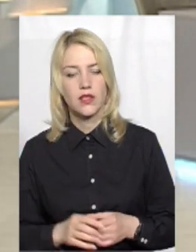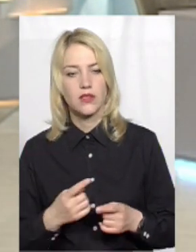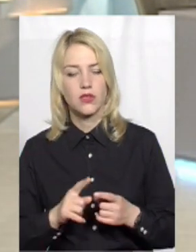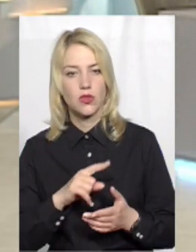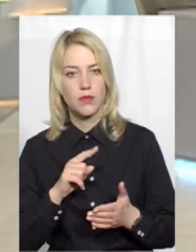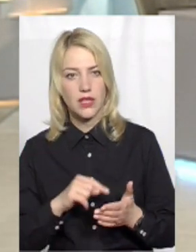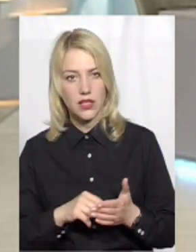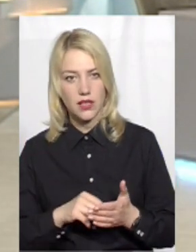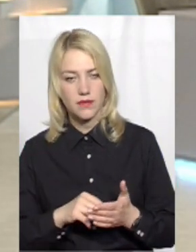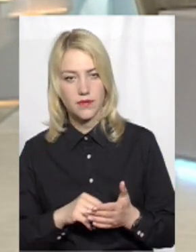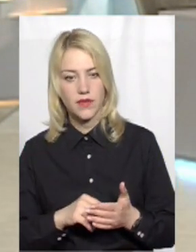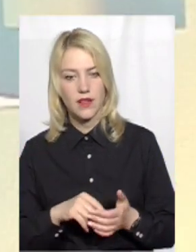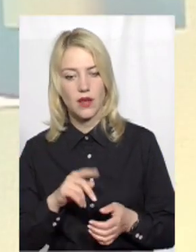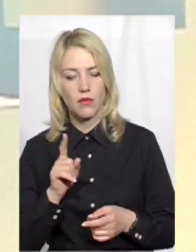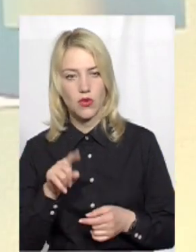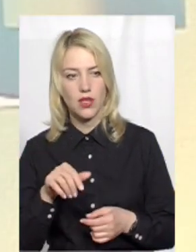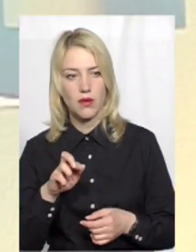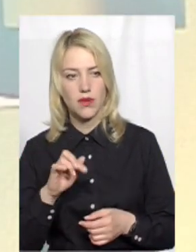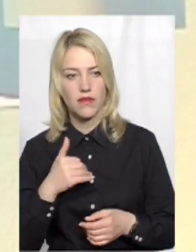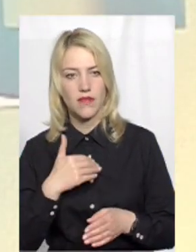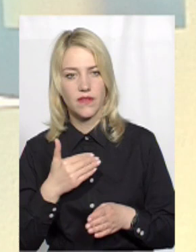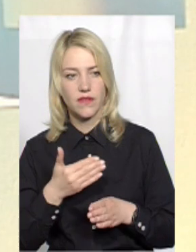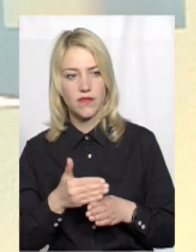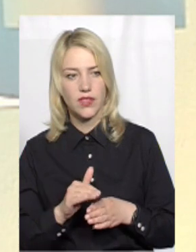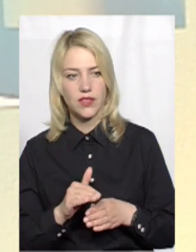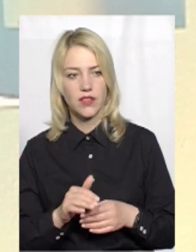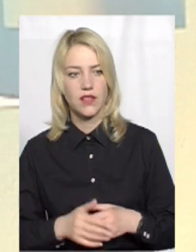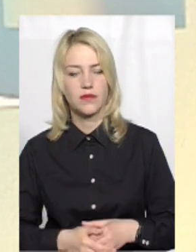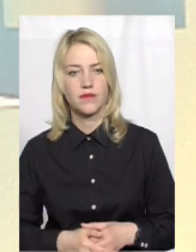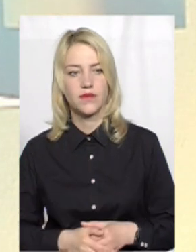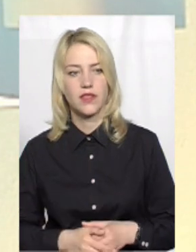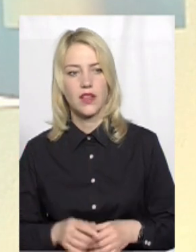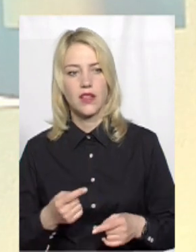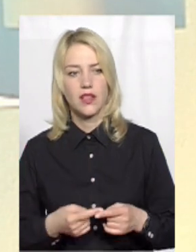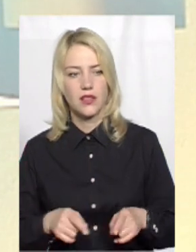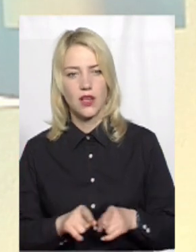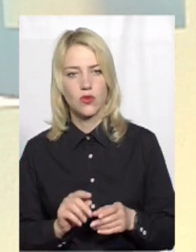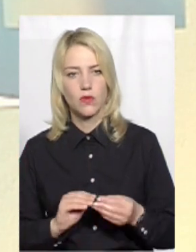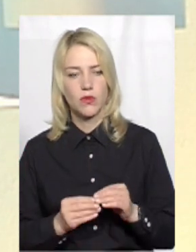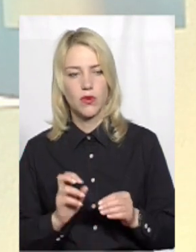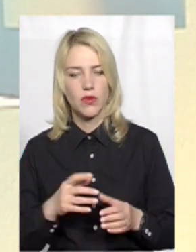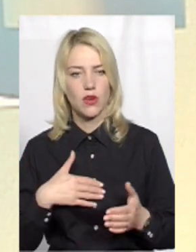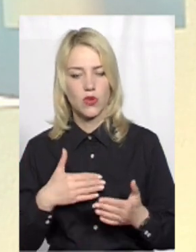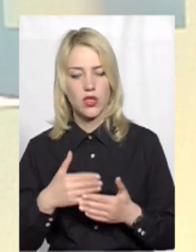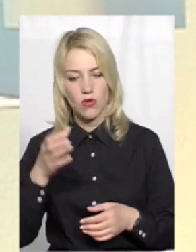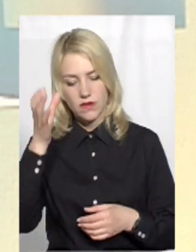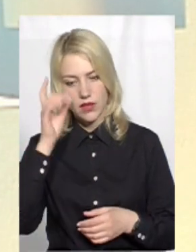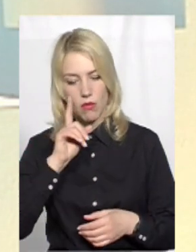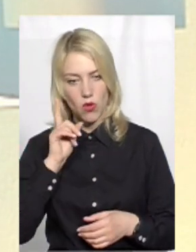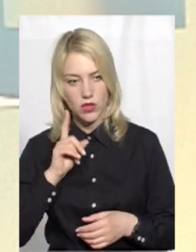з цього питання. Проте я би також виділила про це таку проблему, як громадянська освіта